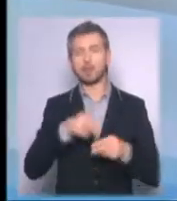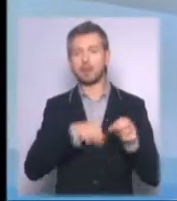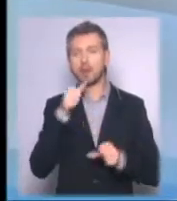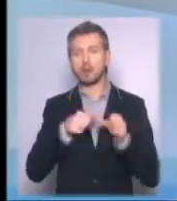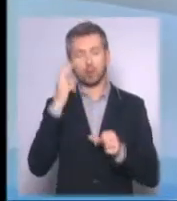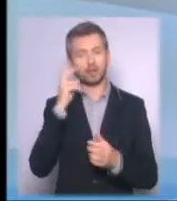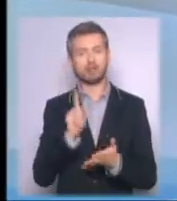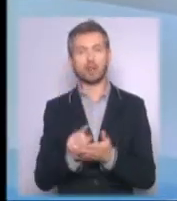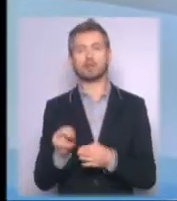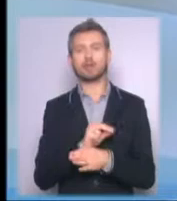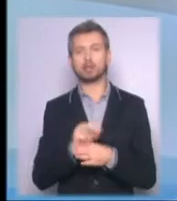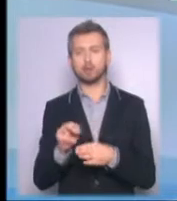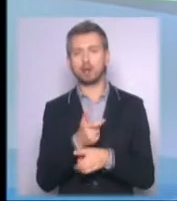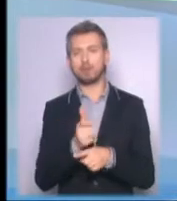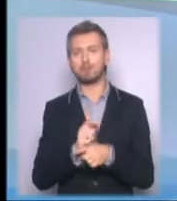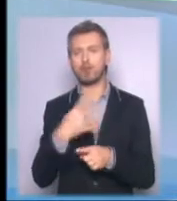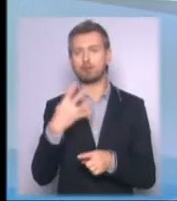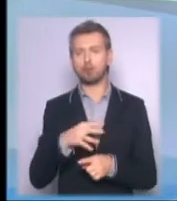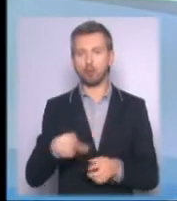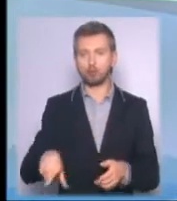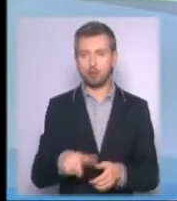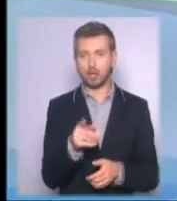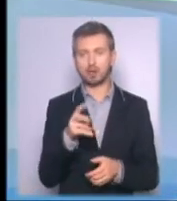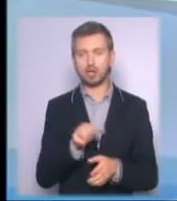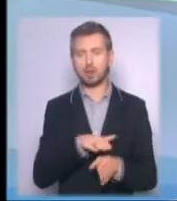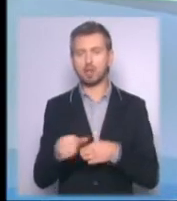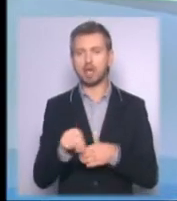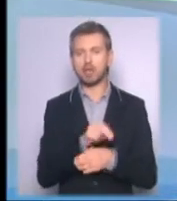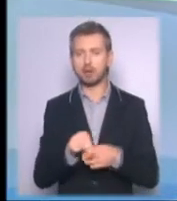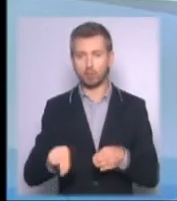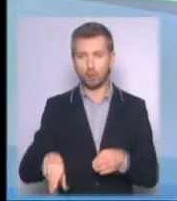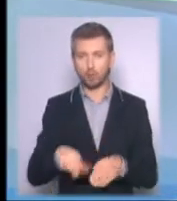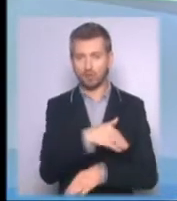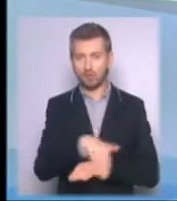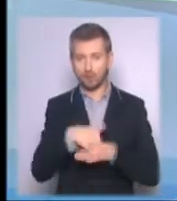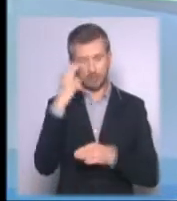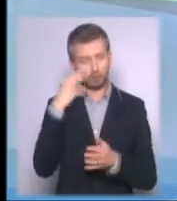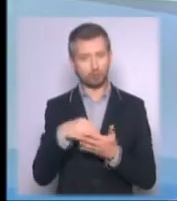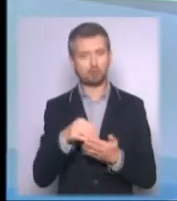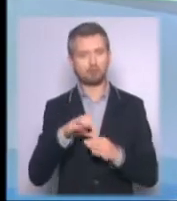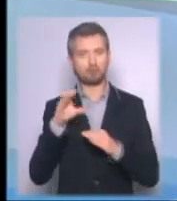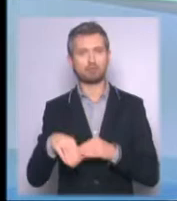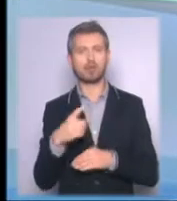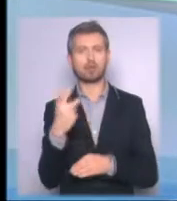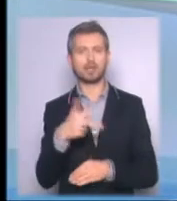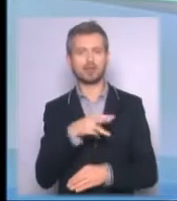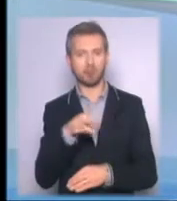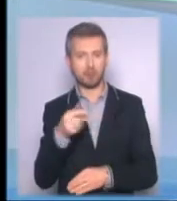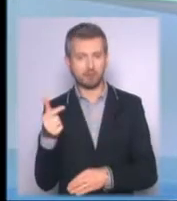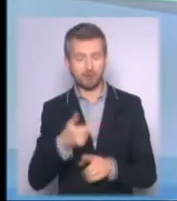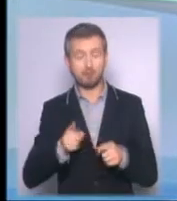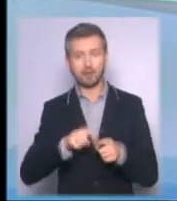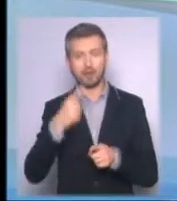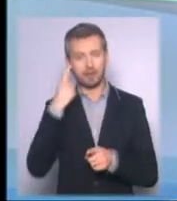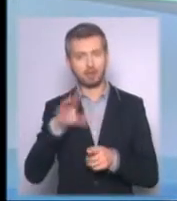мають відремонтувати понад 40 доріг. На капітальний ремонт вулиць у столичному бюджеті виділили більше 130 мільйонів гривень. Про це заявив